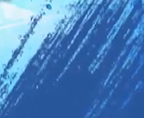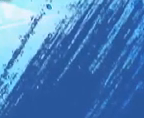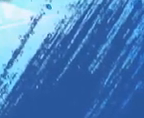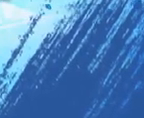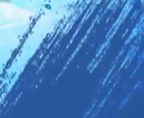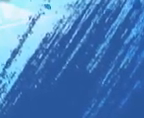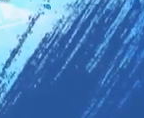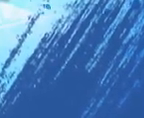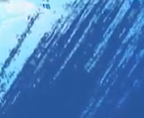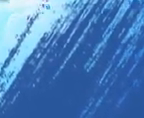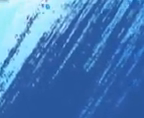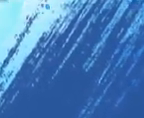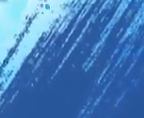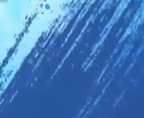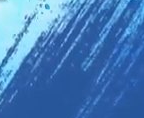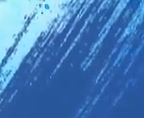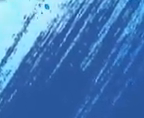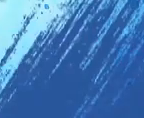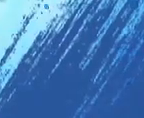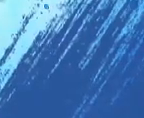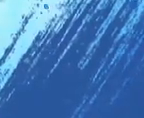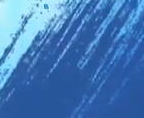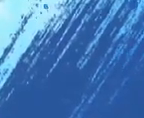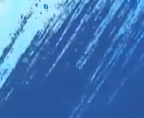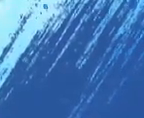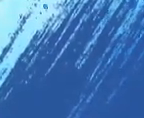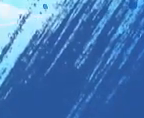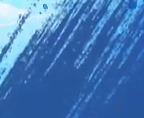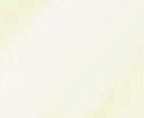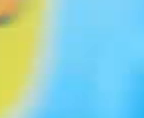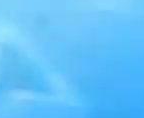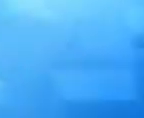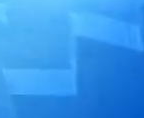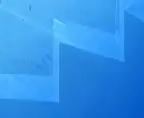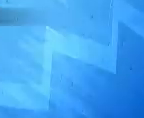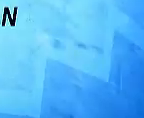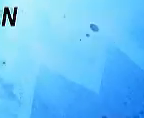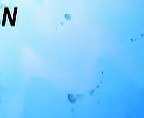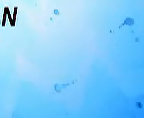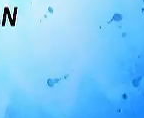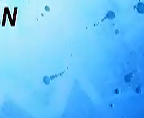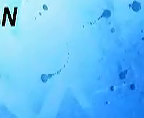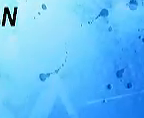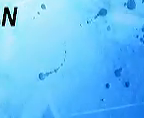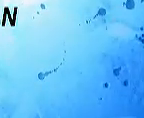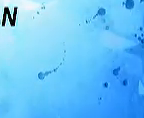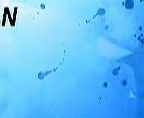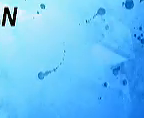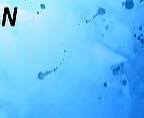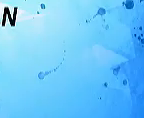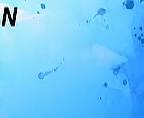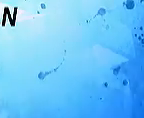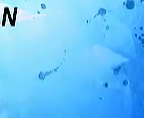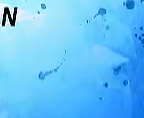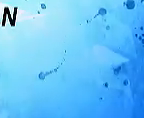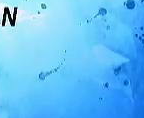Februari 2022 saluran sukan RTM saksikan juga secara penstreaman langsung di